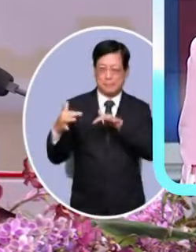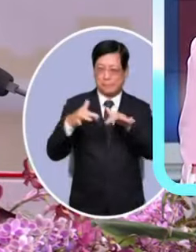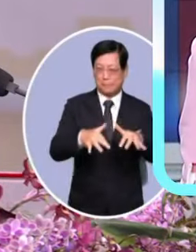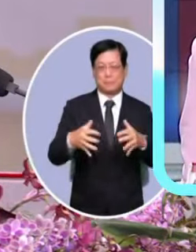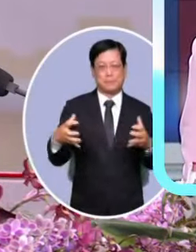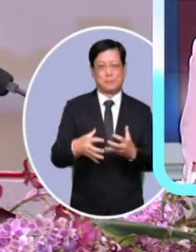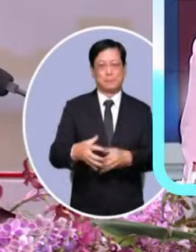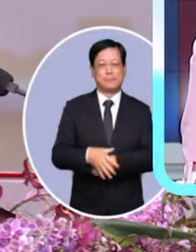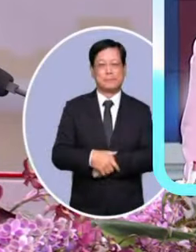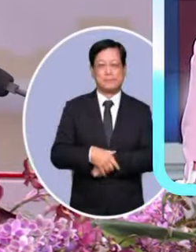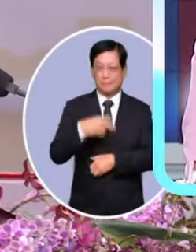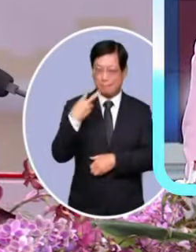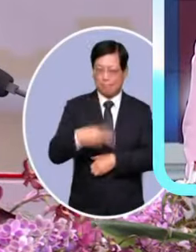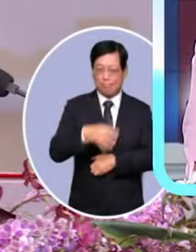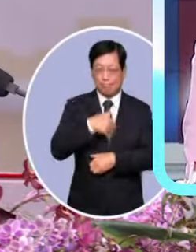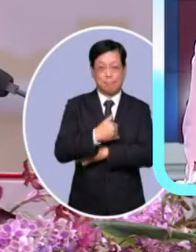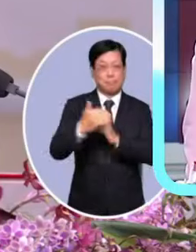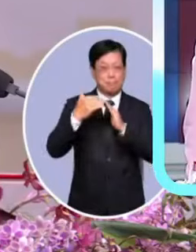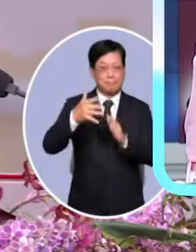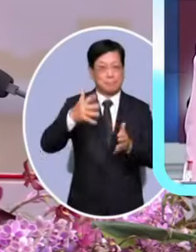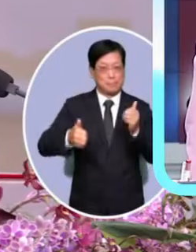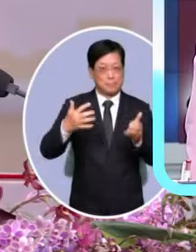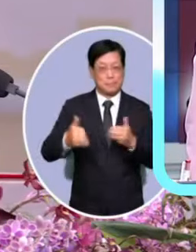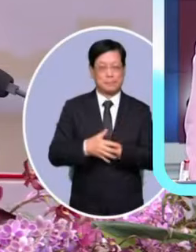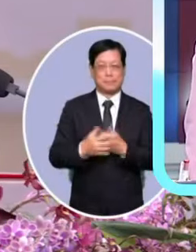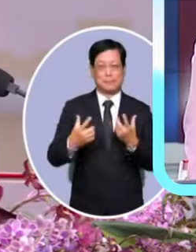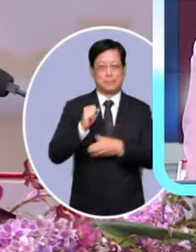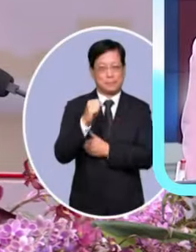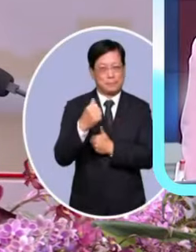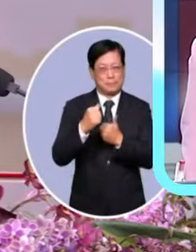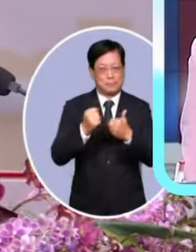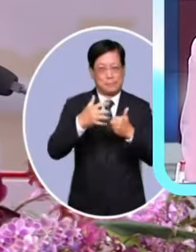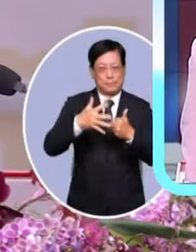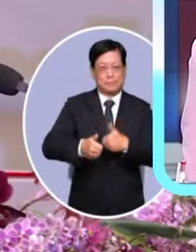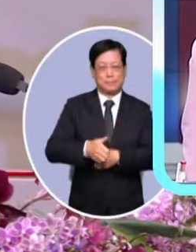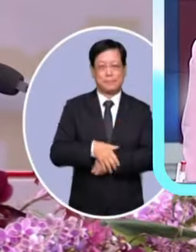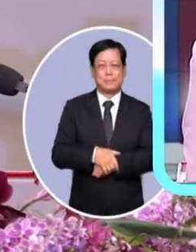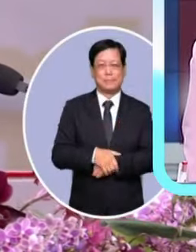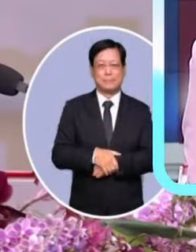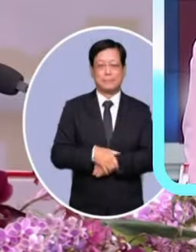他现在可以立刻下令啊，叫那个林佑昌不要再动员罢免